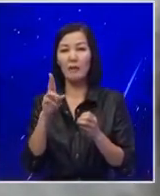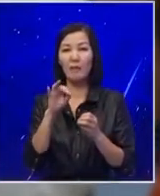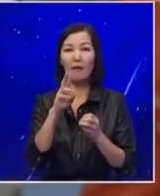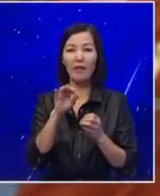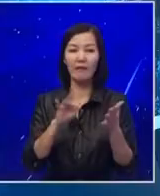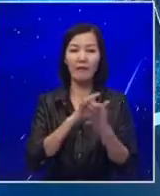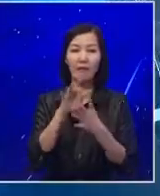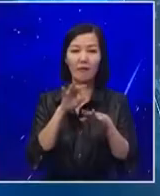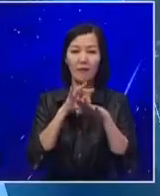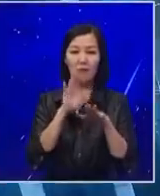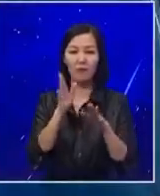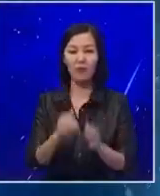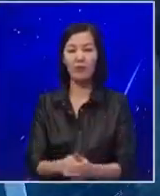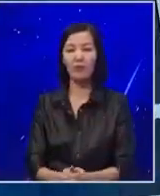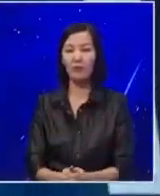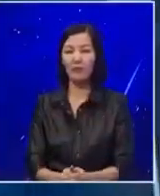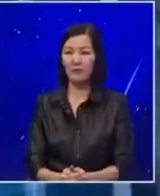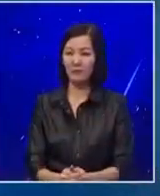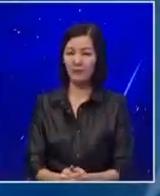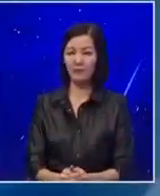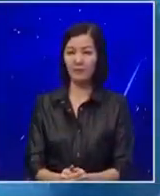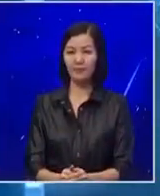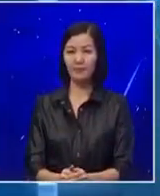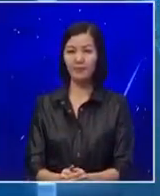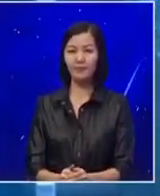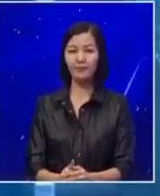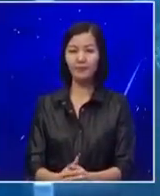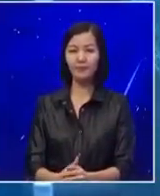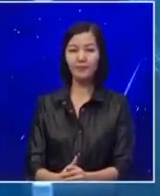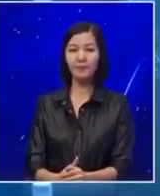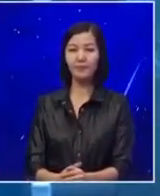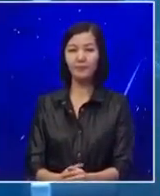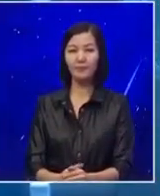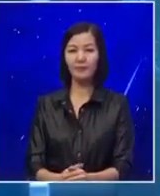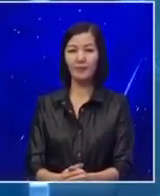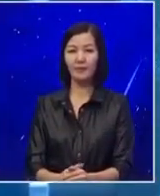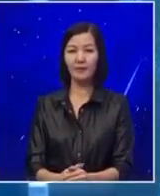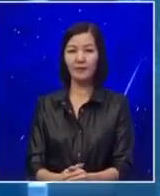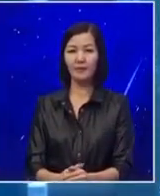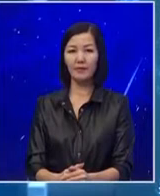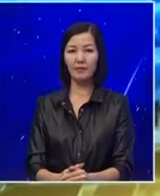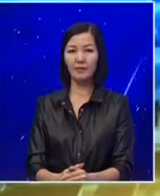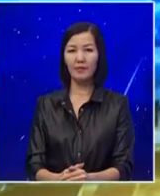қаласында жалғасады. Алмат Хамит, Адель Ақжаркенова, Ерболат Антелов, Жетісу арнасы.